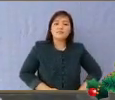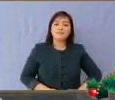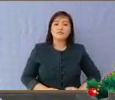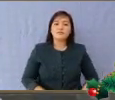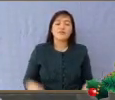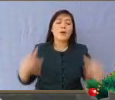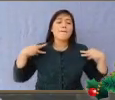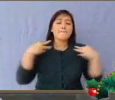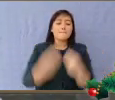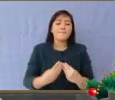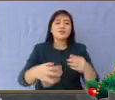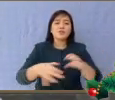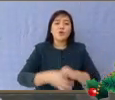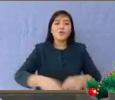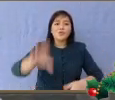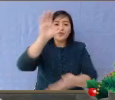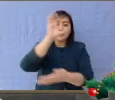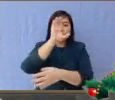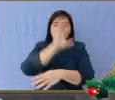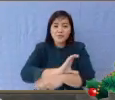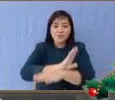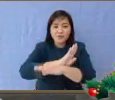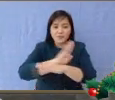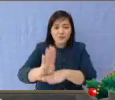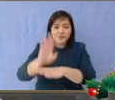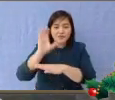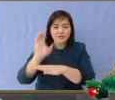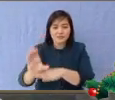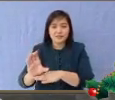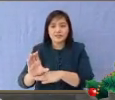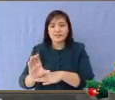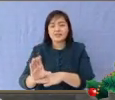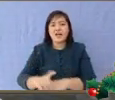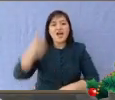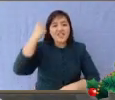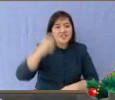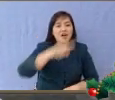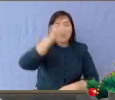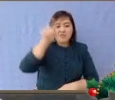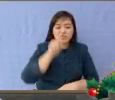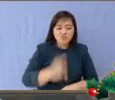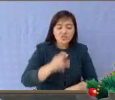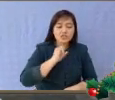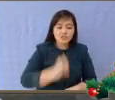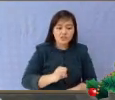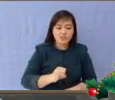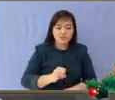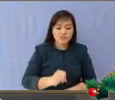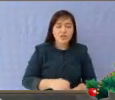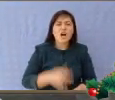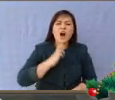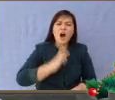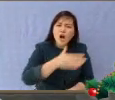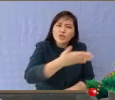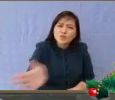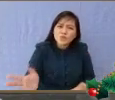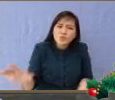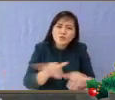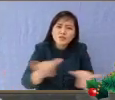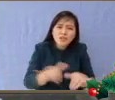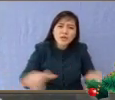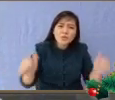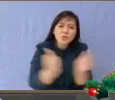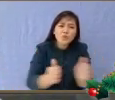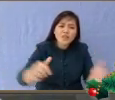Members of Christian Bible Baptist Church of Port Bonifacio, the question is, ikaw ba yun? Come on, come